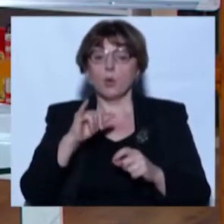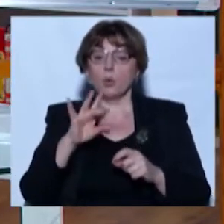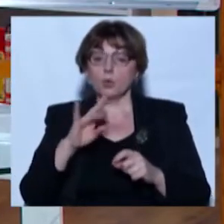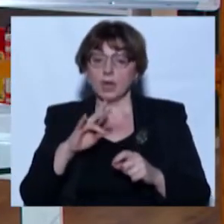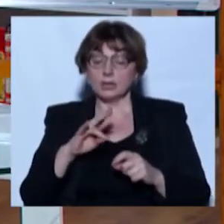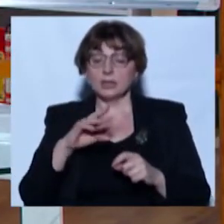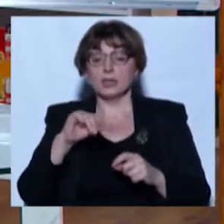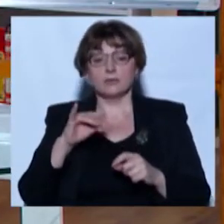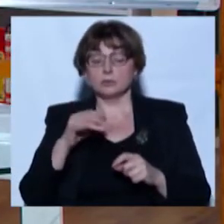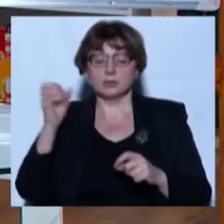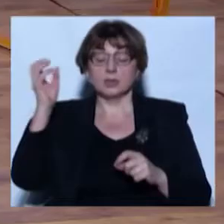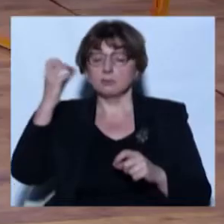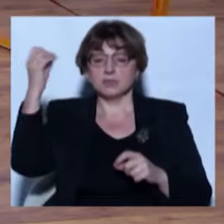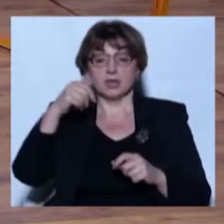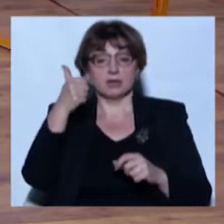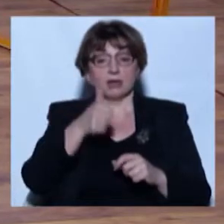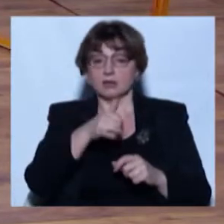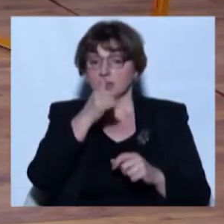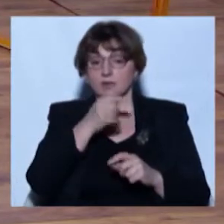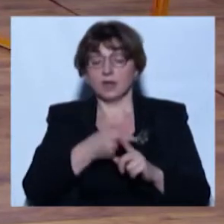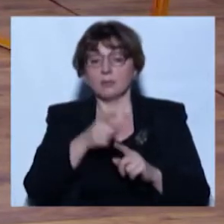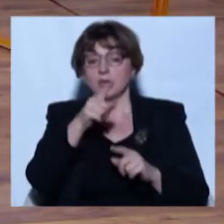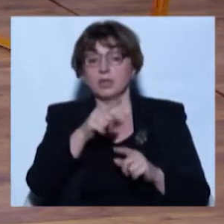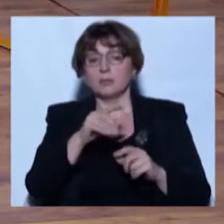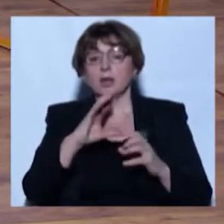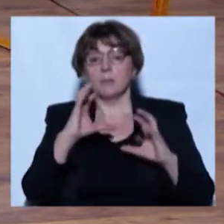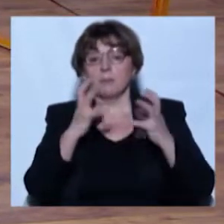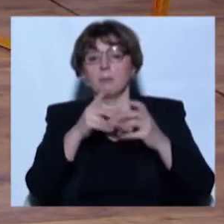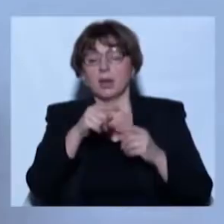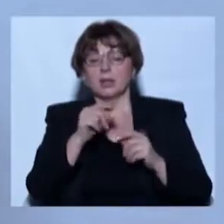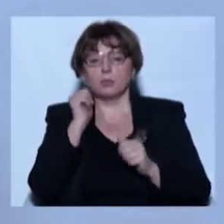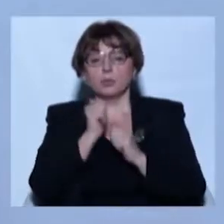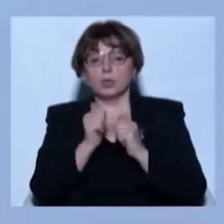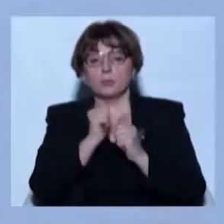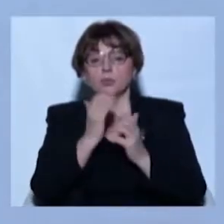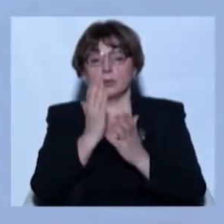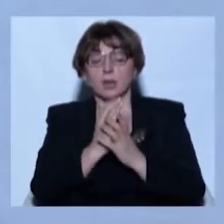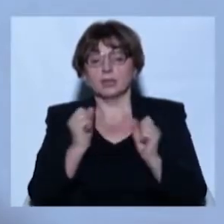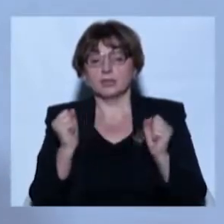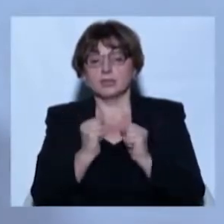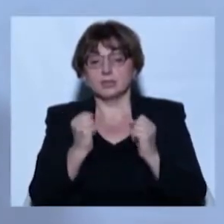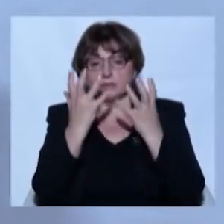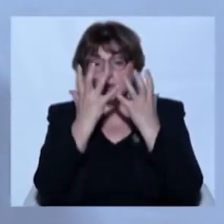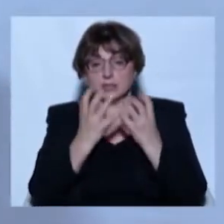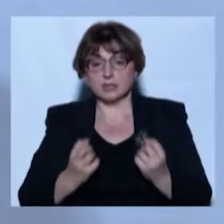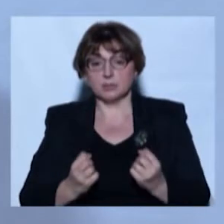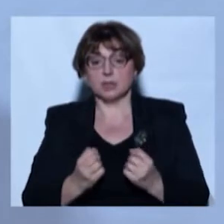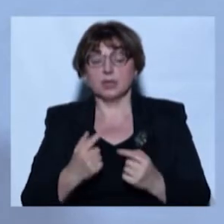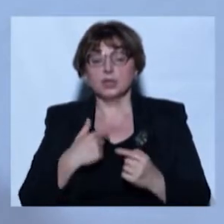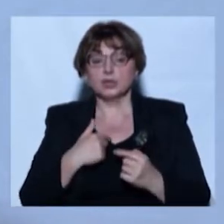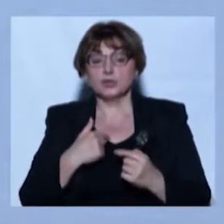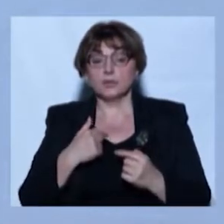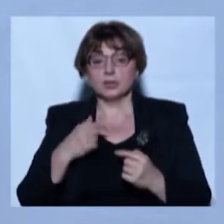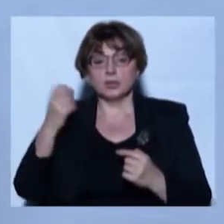Argat, Veranateps, Dam Planetepse, Ovo Tisaris, Sizive, da Sibnele. Chuen Sinatles,